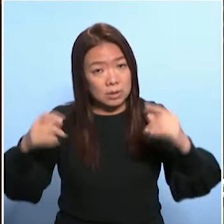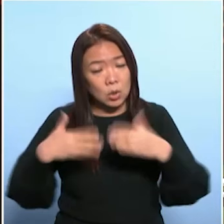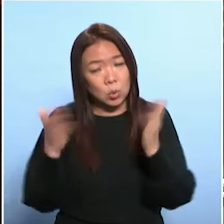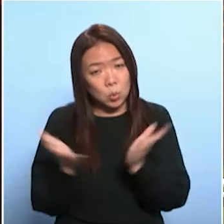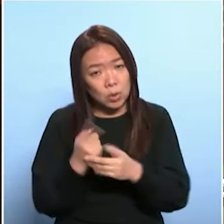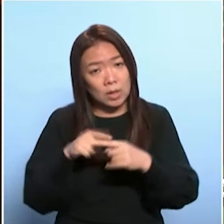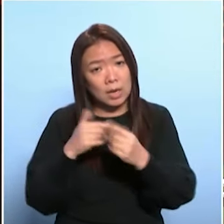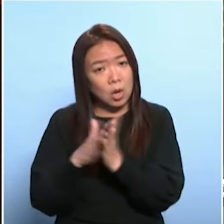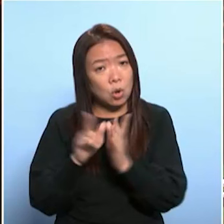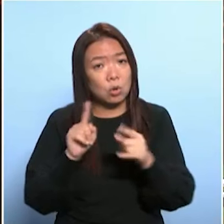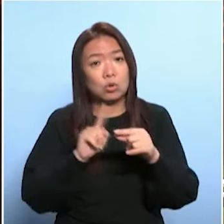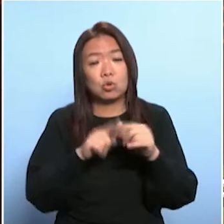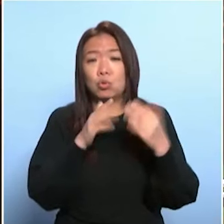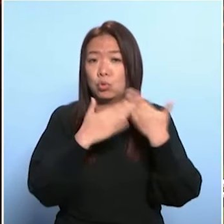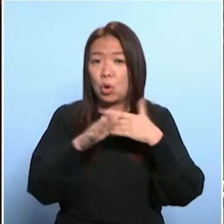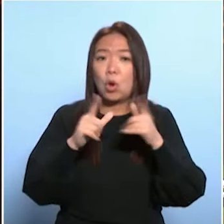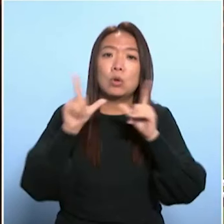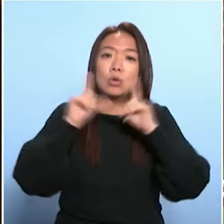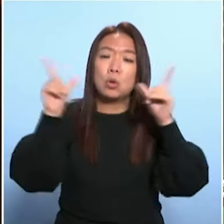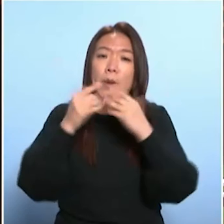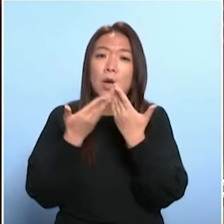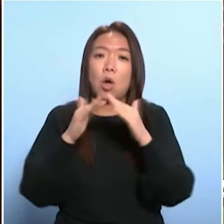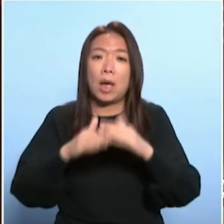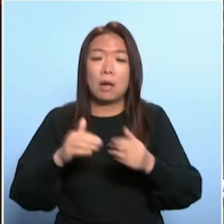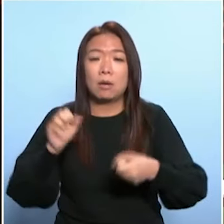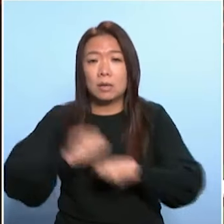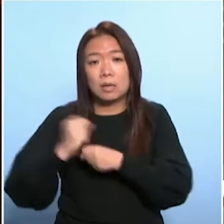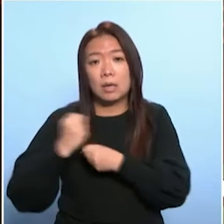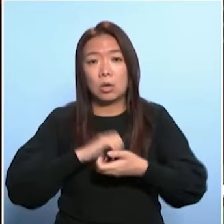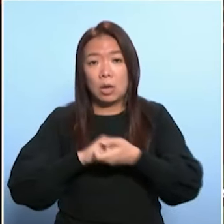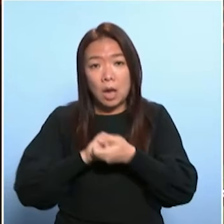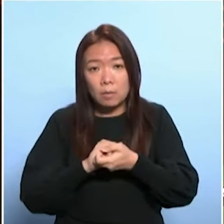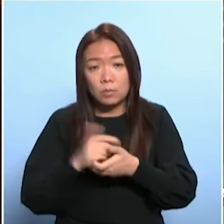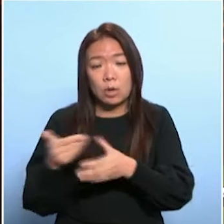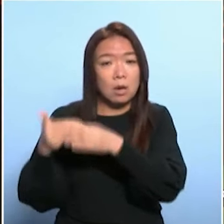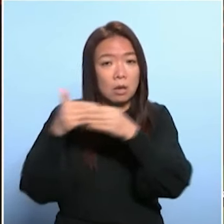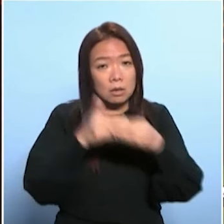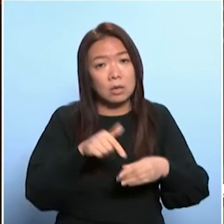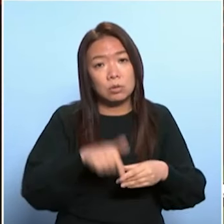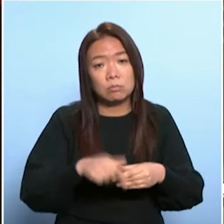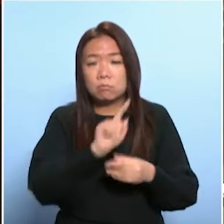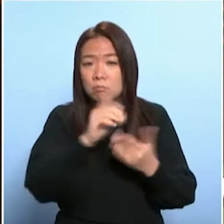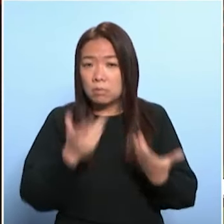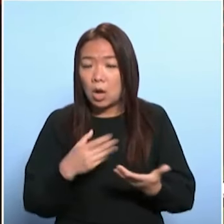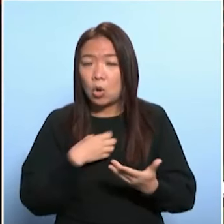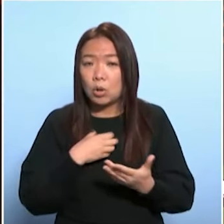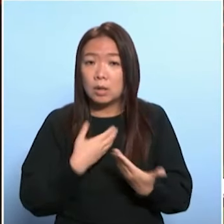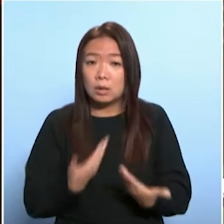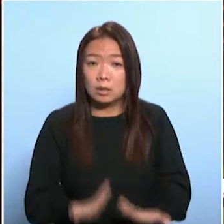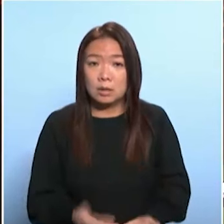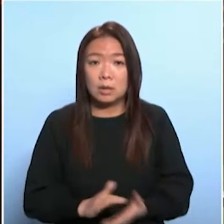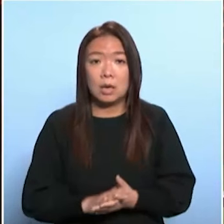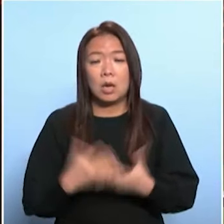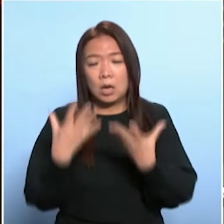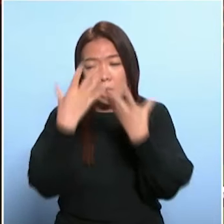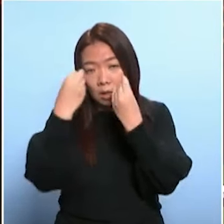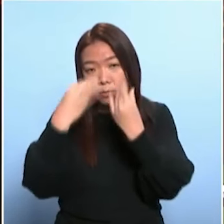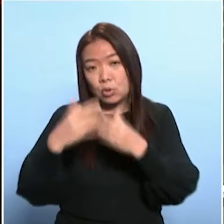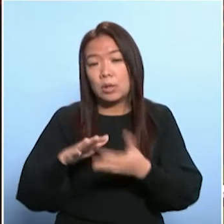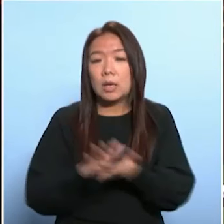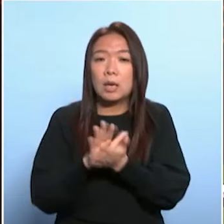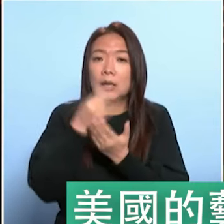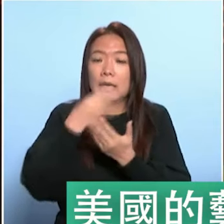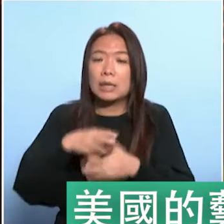院校與中外知名的院校加強合作。在引進來方面，我認為當局應該是吸取經驗教